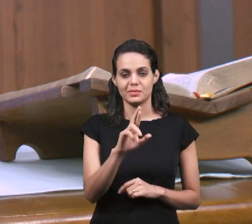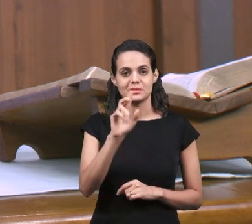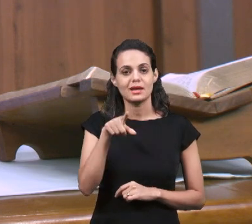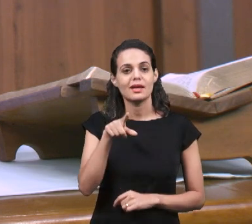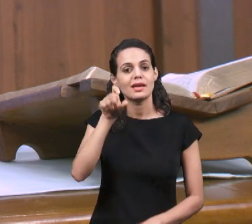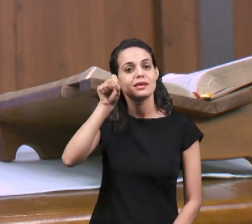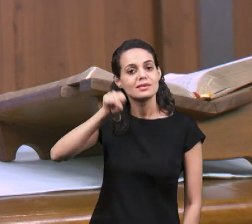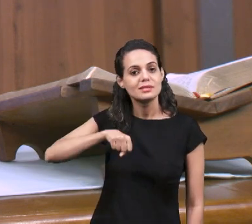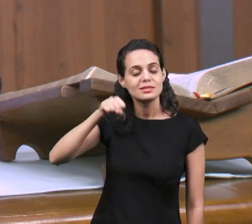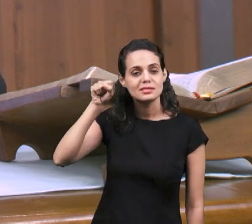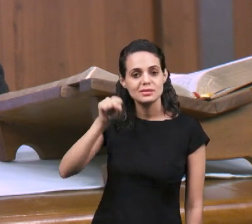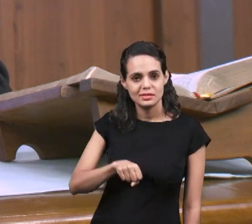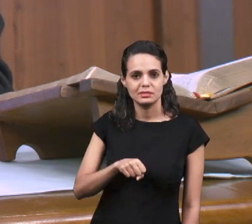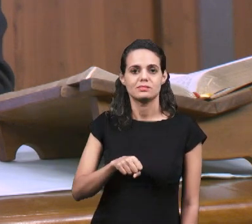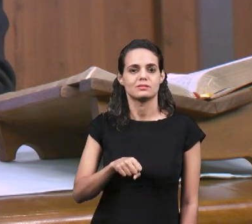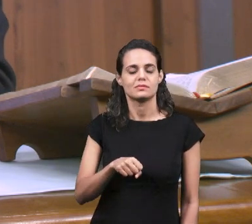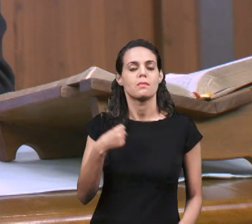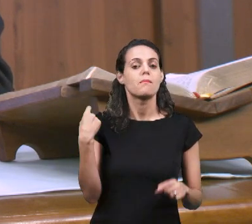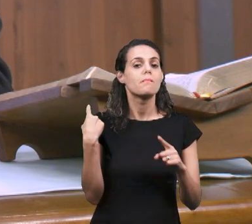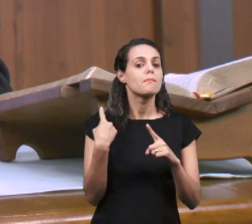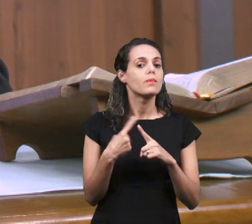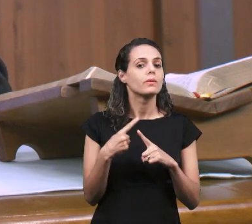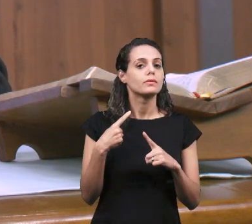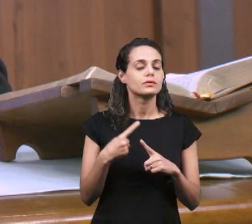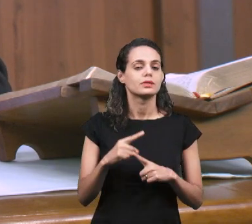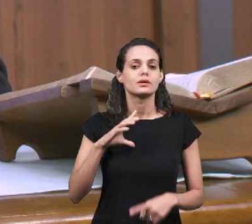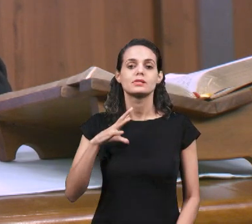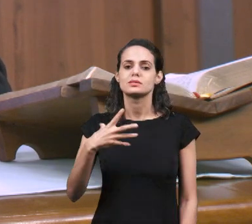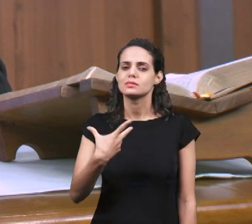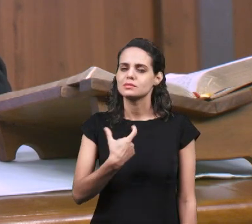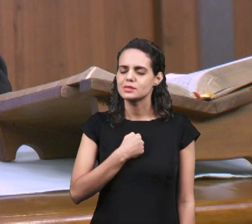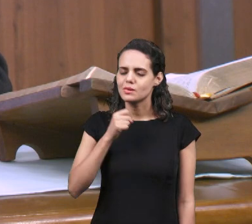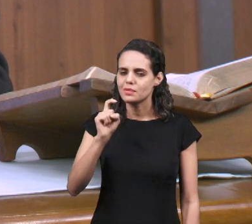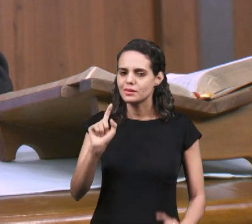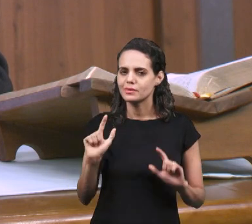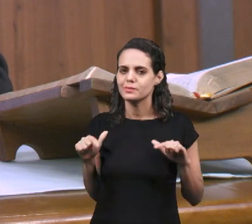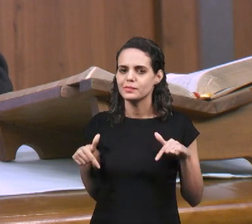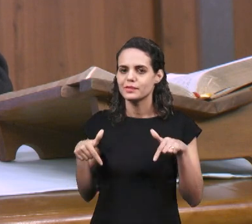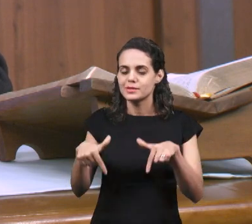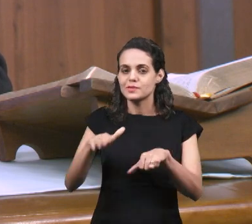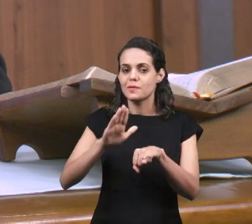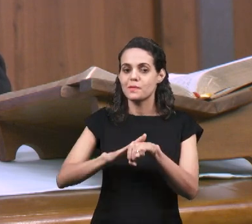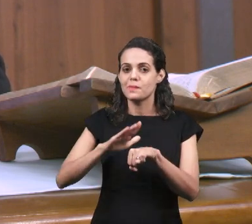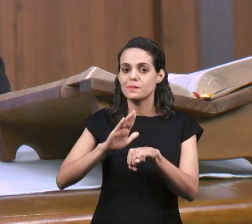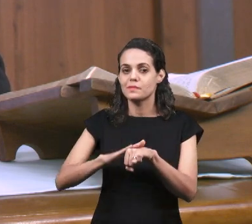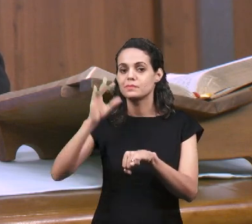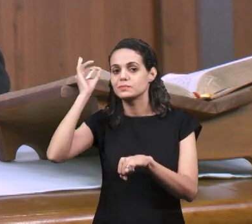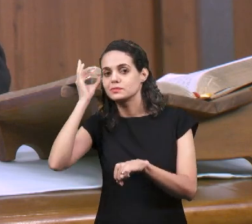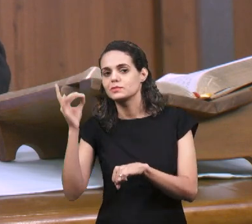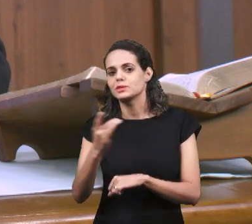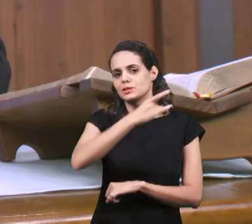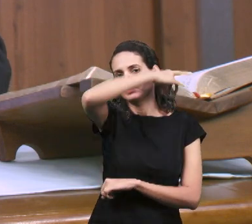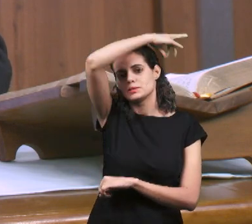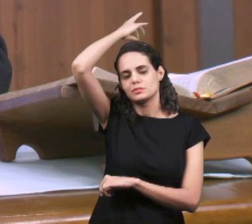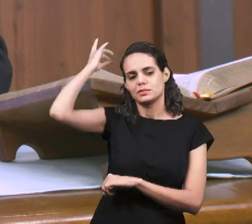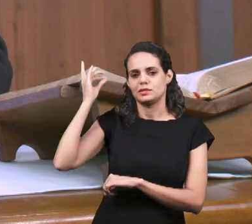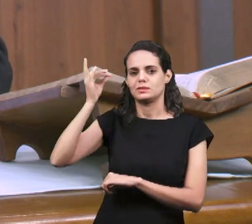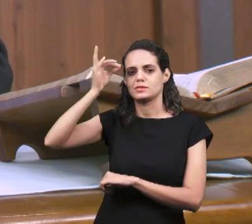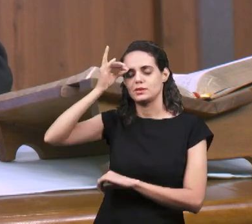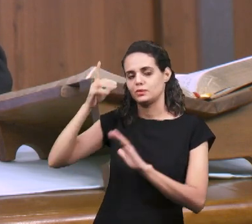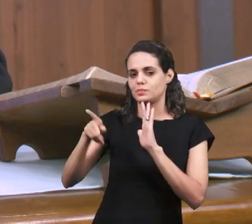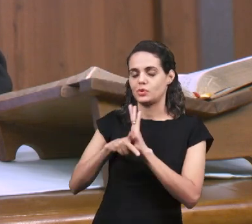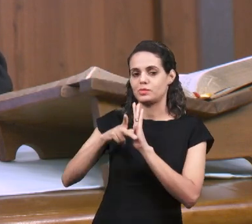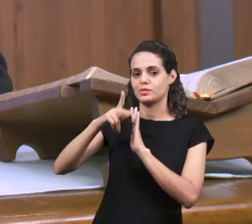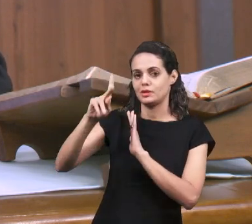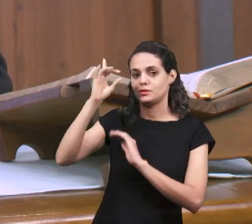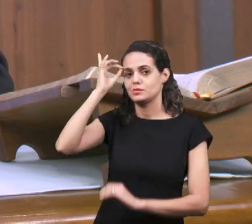exactement, parce que le salut, c'est une opération du Saint-Esprit, quand le Saint-Esprit révèle le mystère à l'homme, et ce